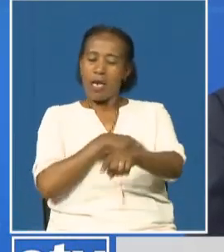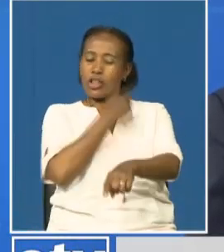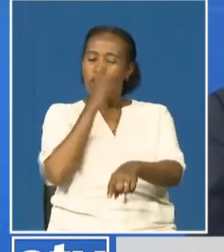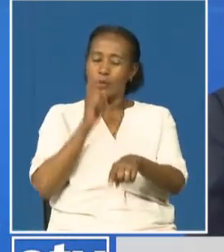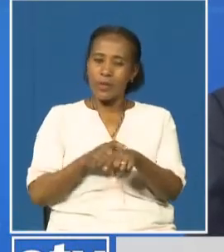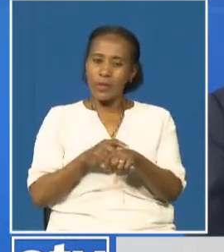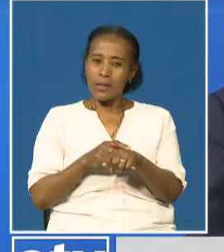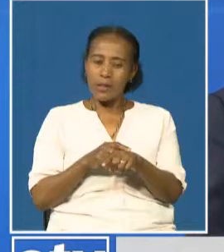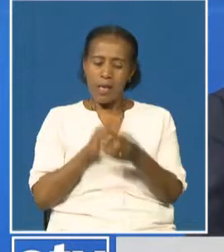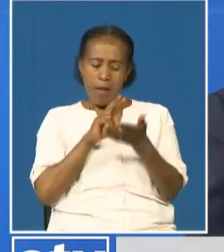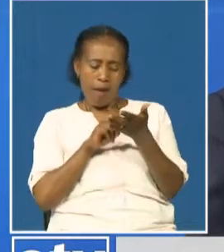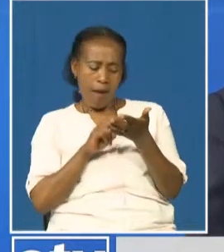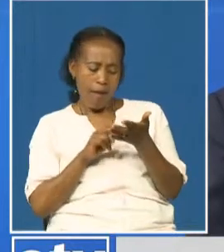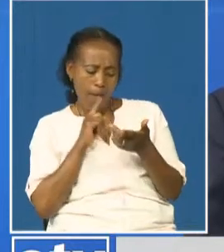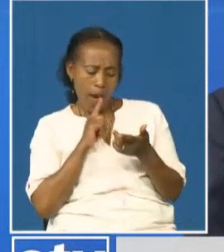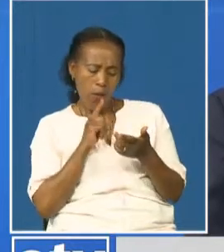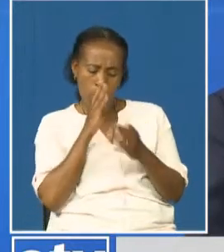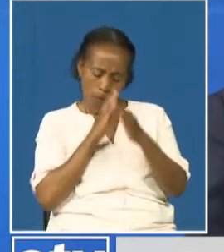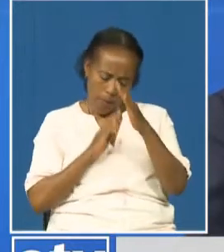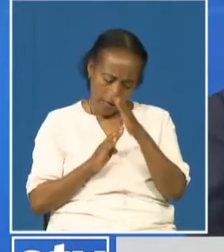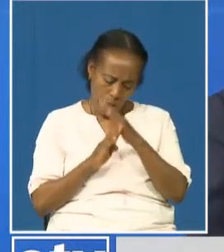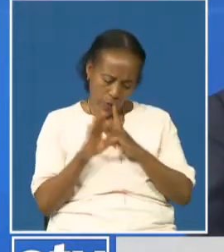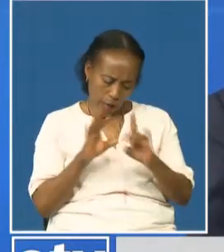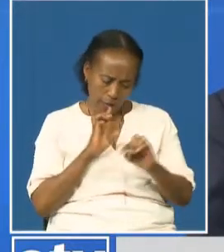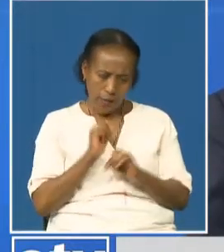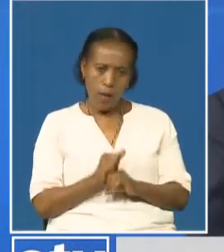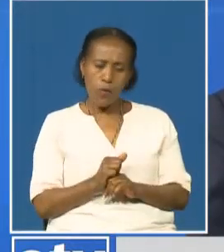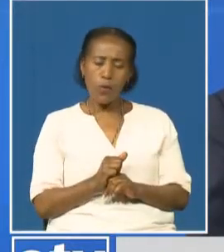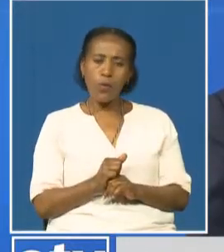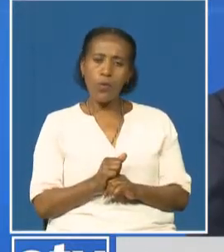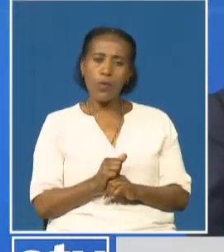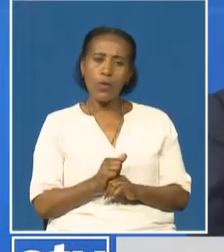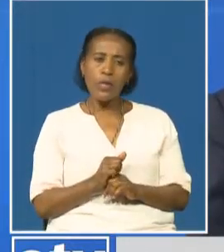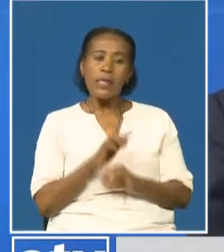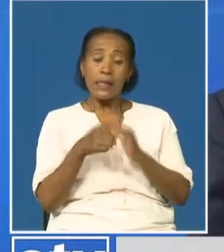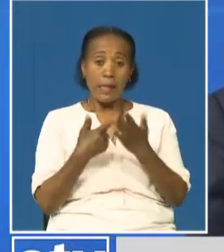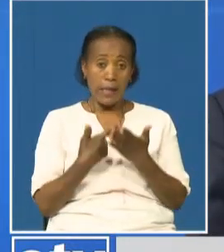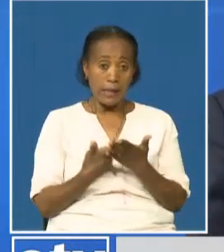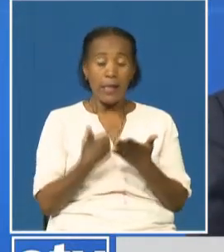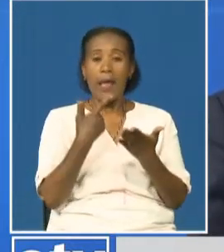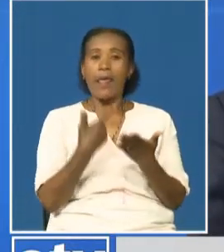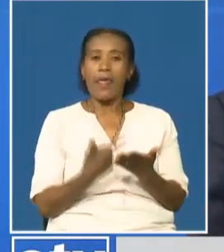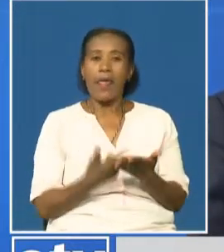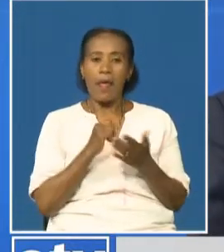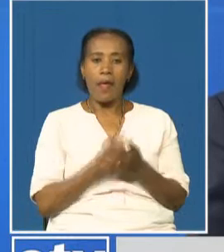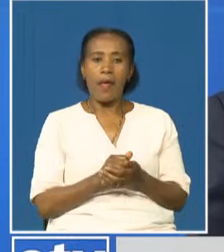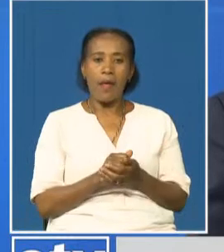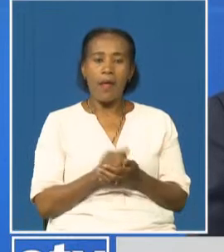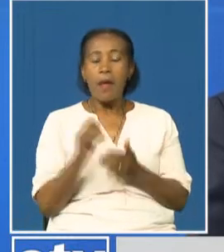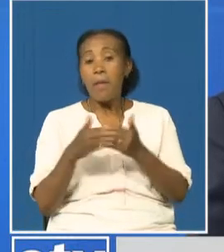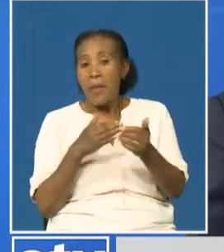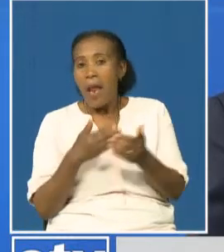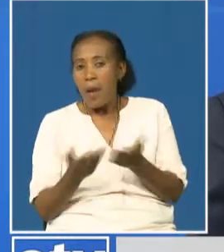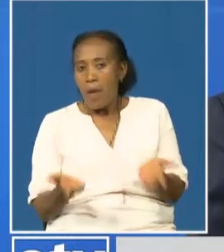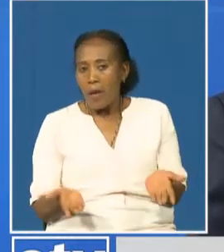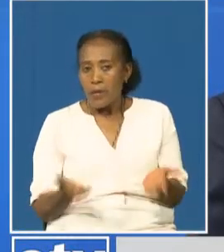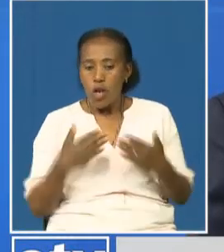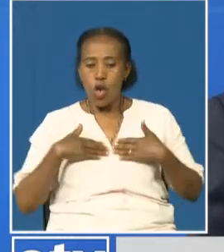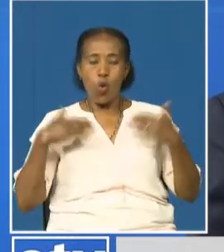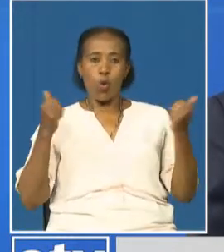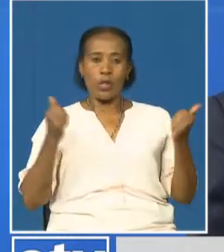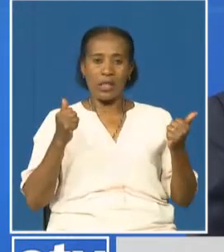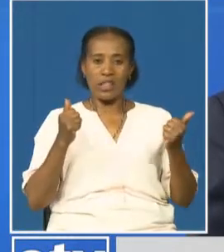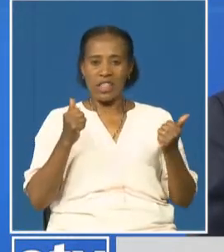ጊዜ ያነባሉ፣ ጥሞና ያደርጋሉ። ስለዚህ ይሄ ምናልባት